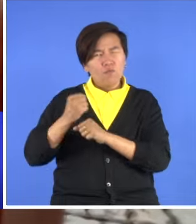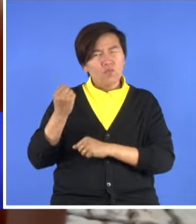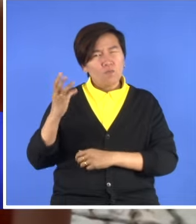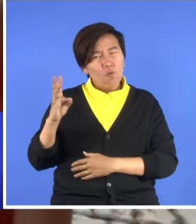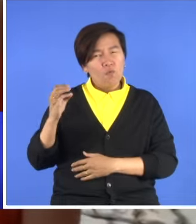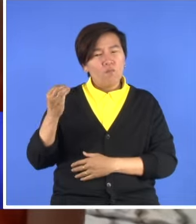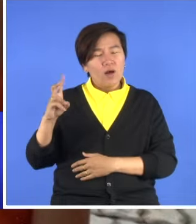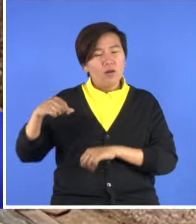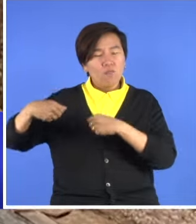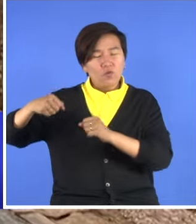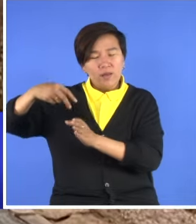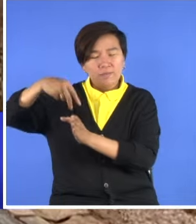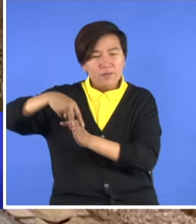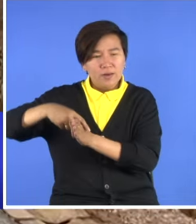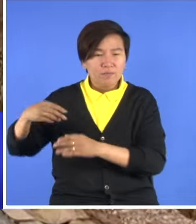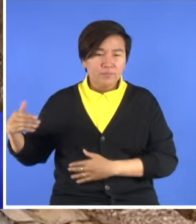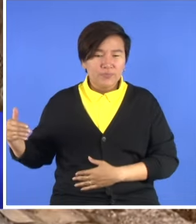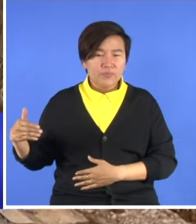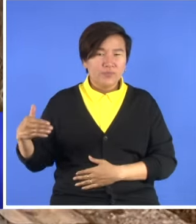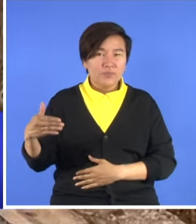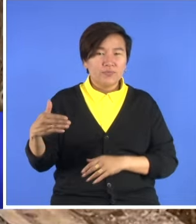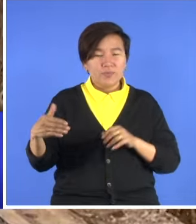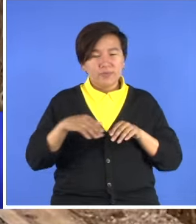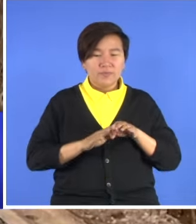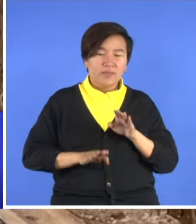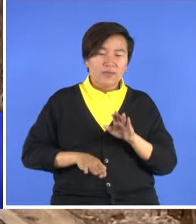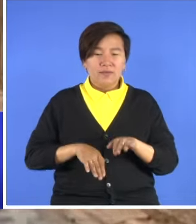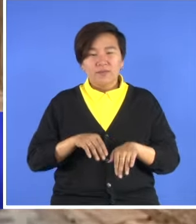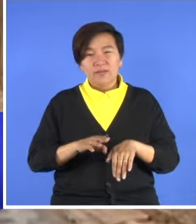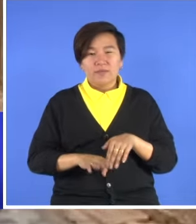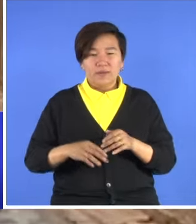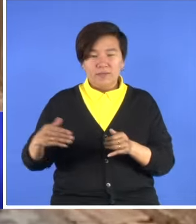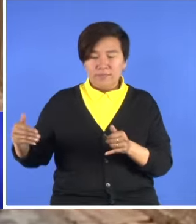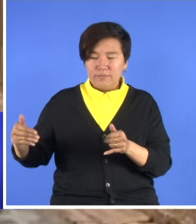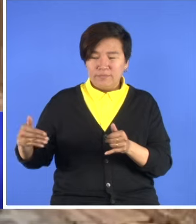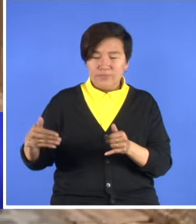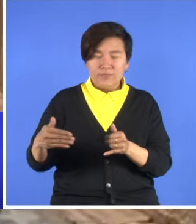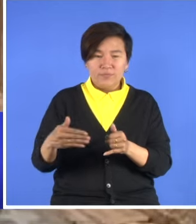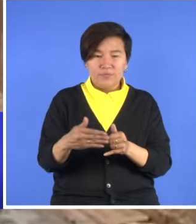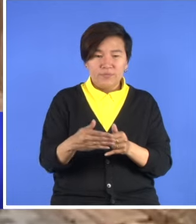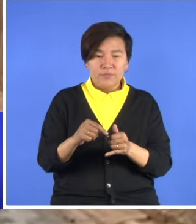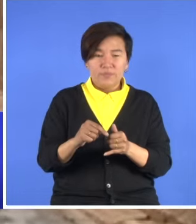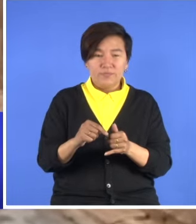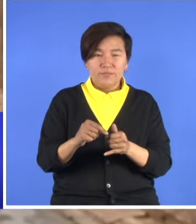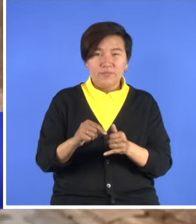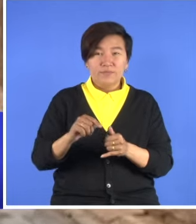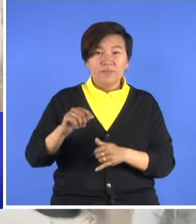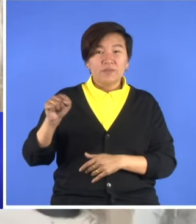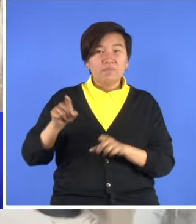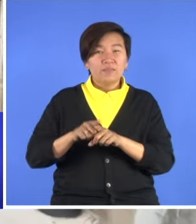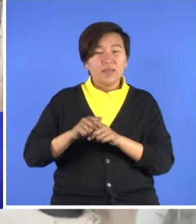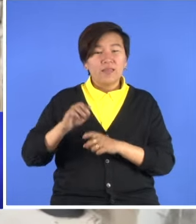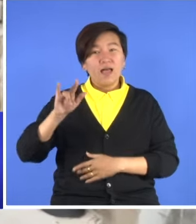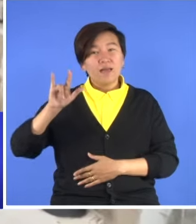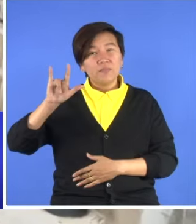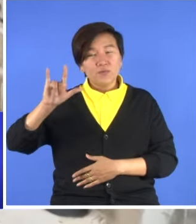ขับขี่มอเตอร์ไซค์ซ้อนกันมาแล้วก็มาดักหน้าขณะเดินไปบิณฑบาตเนี่ยตอนแรกเลยไวในชู 2นิ้วลักษณะ I love you